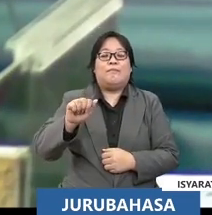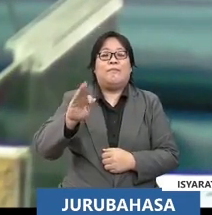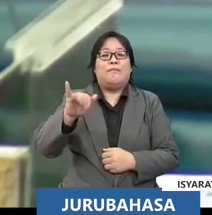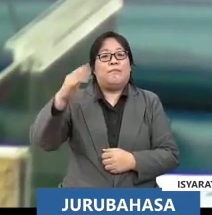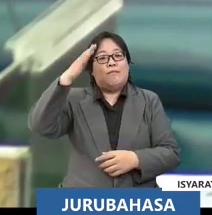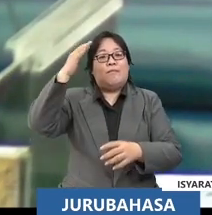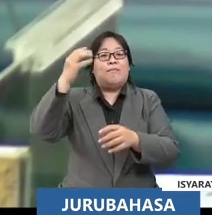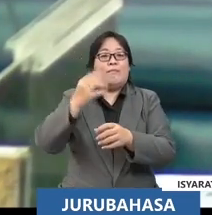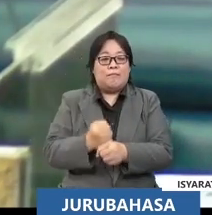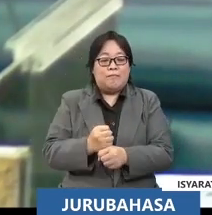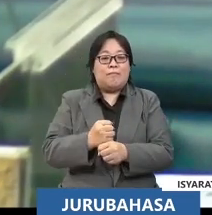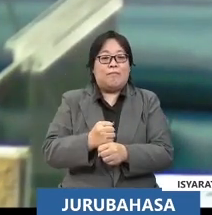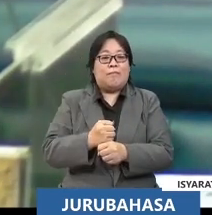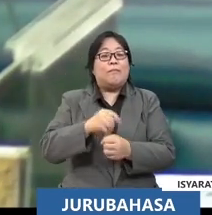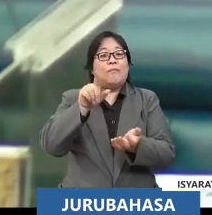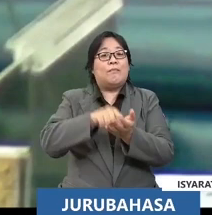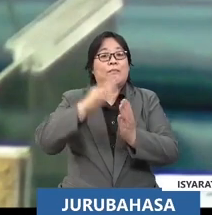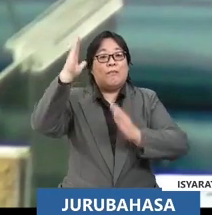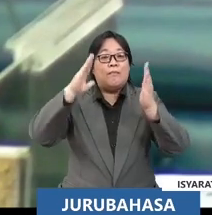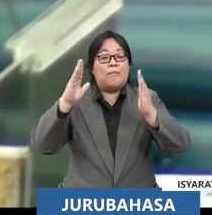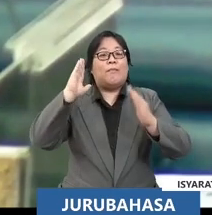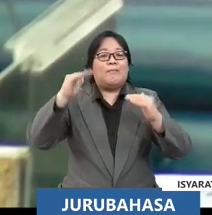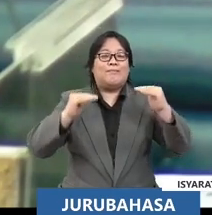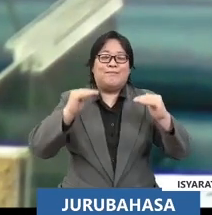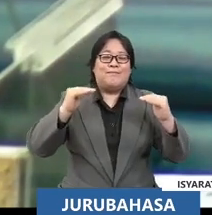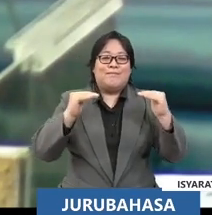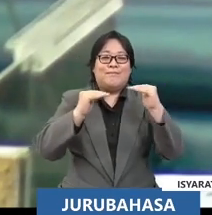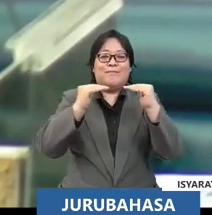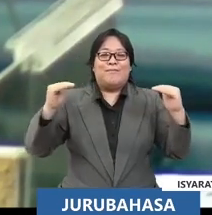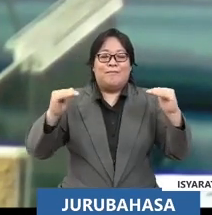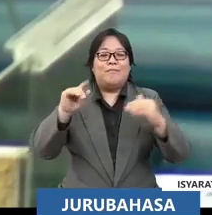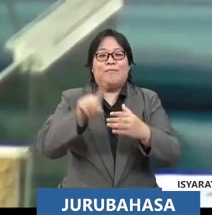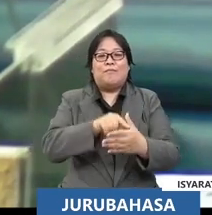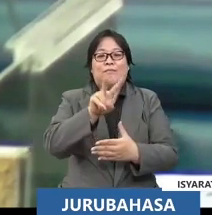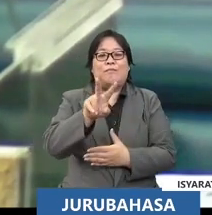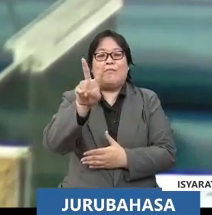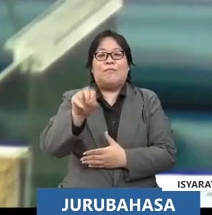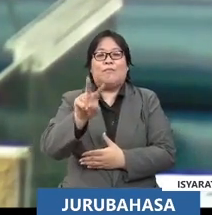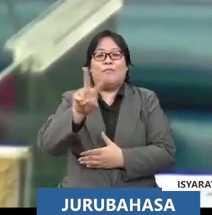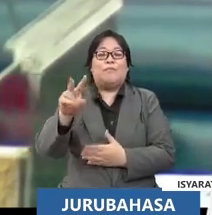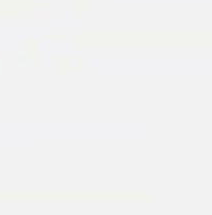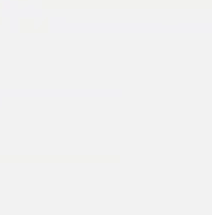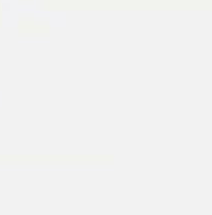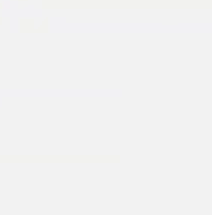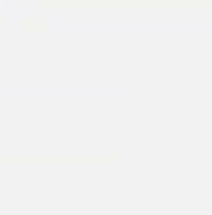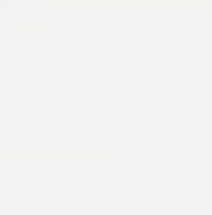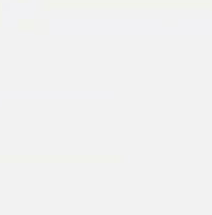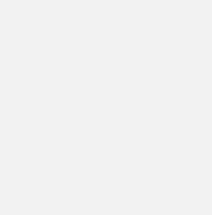yakin bekalan ayam tempatan di pasaran akan stabil menjelang Februari 2022. Sekian.